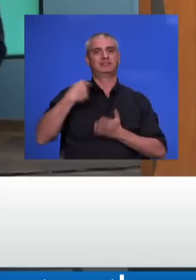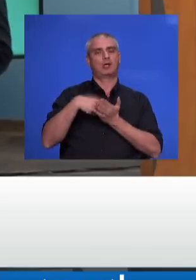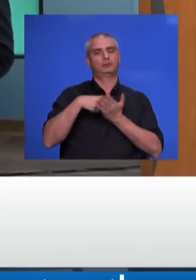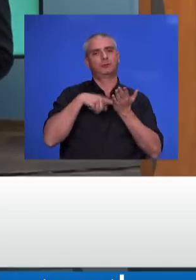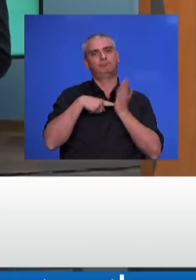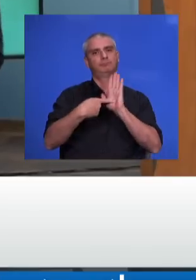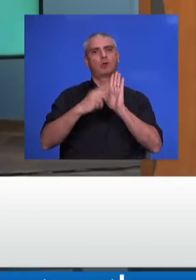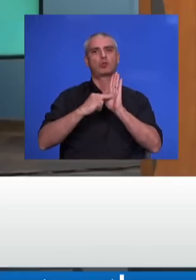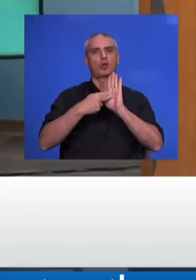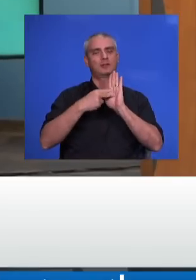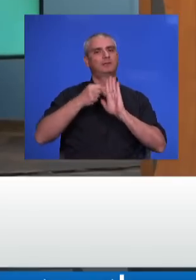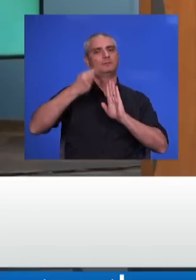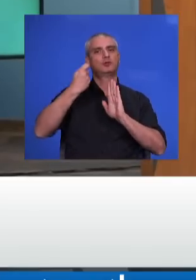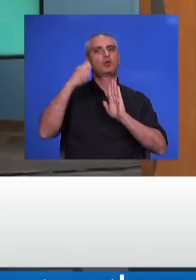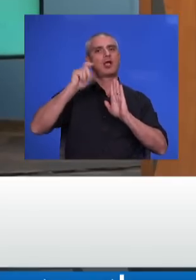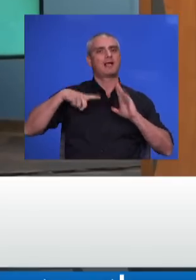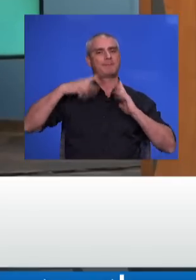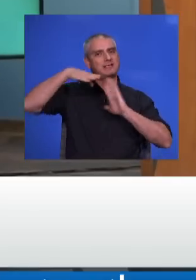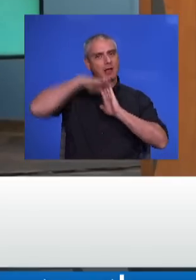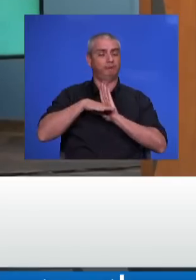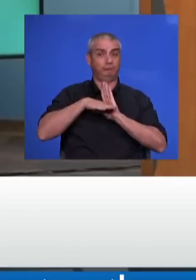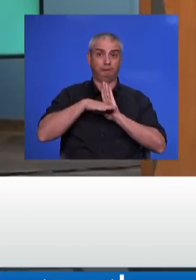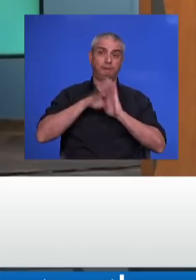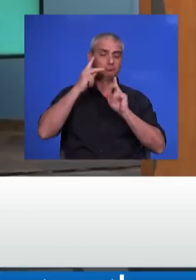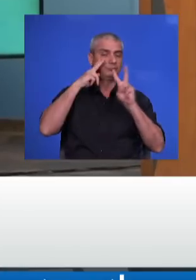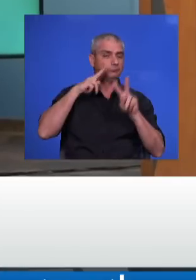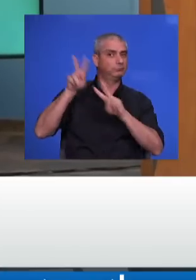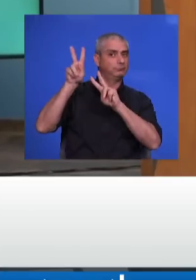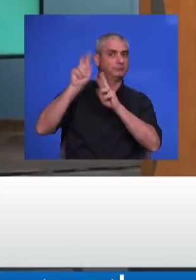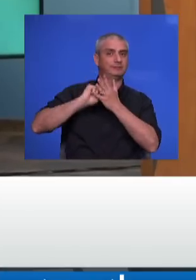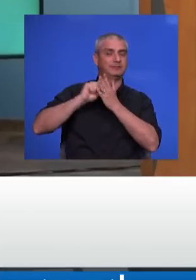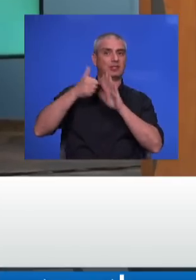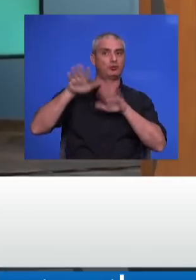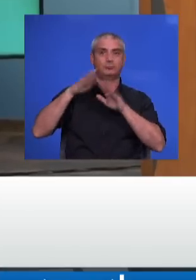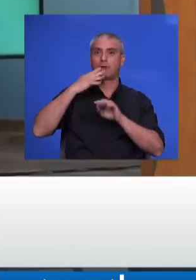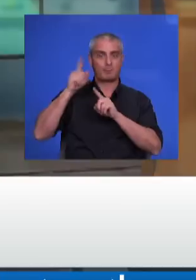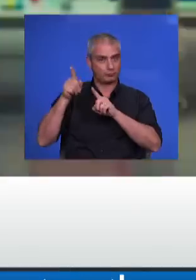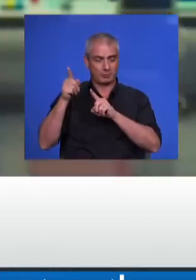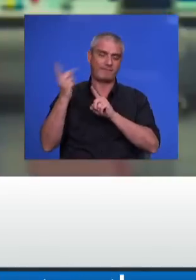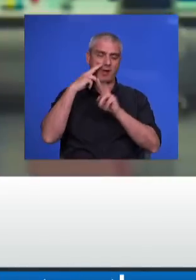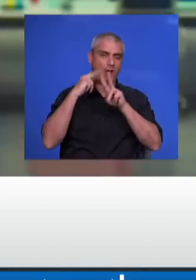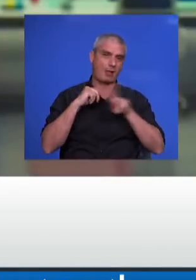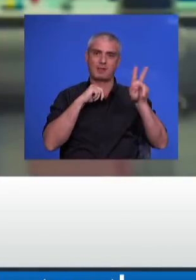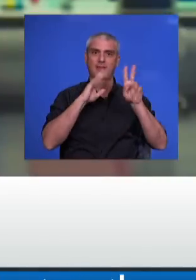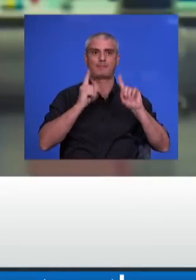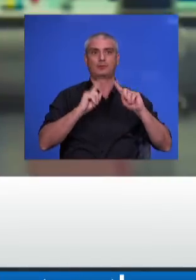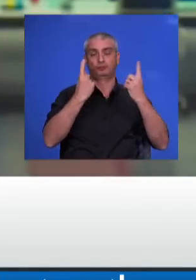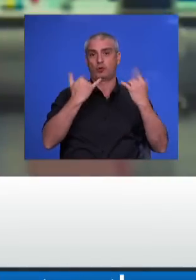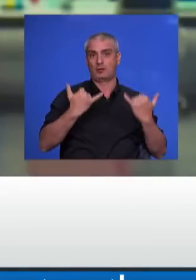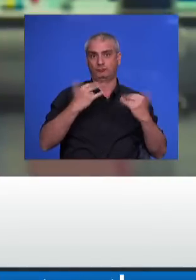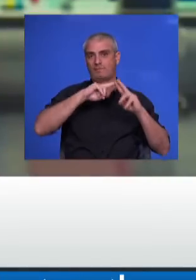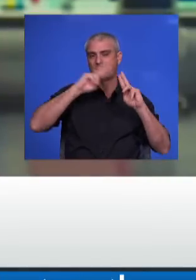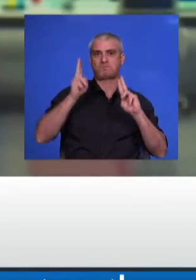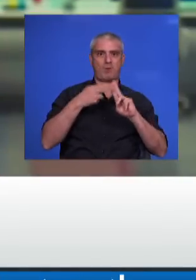תוכניתם להורדת יוקר המחיה, עם עין אחת למשרד ראש הממשלה בירושלים ועם עין אחת אל מה שקורה